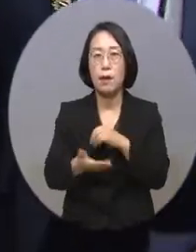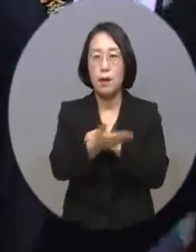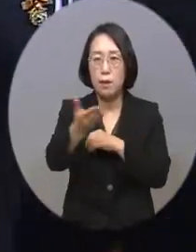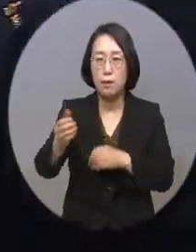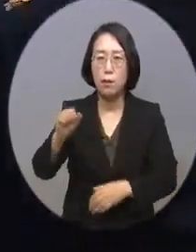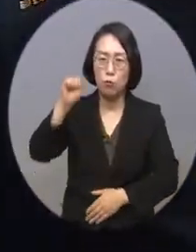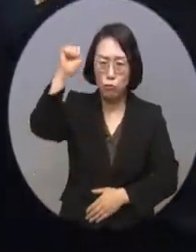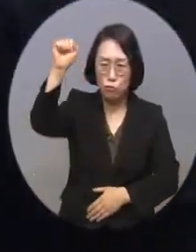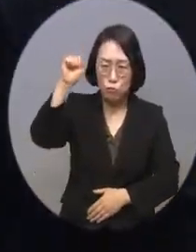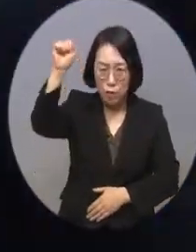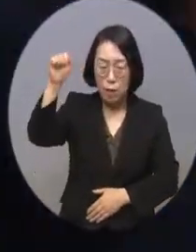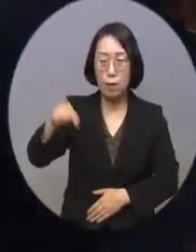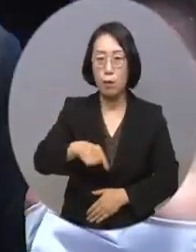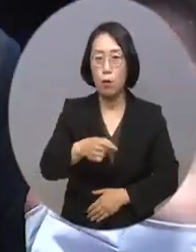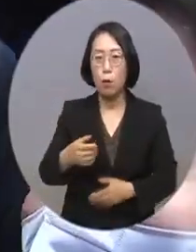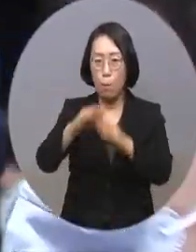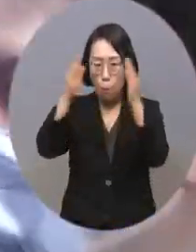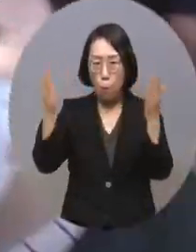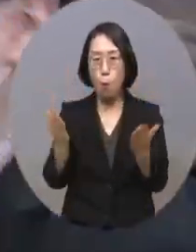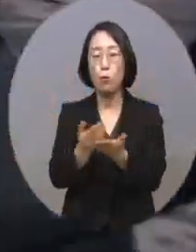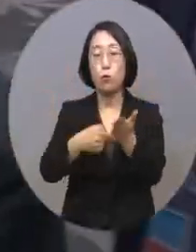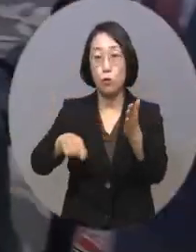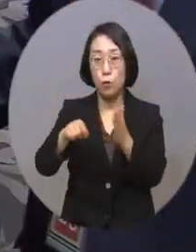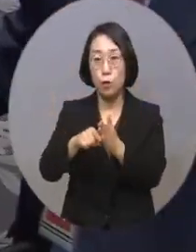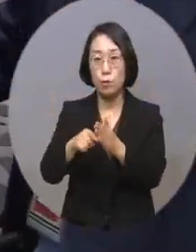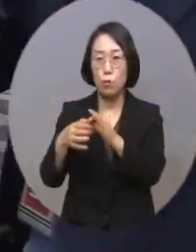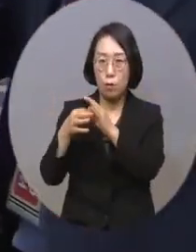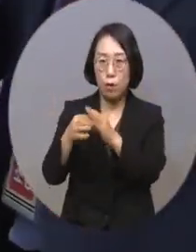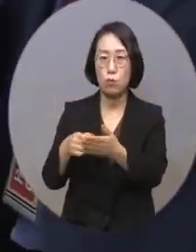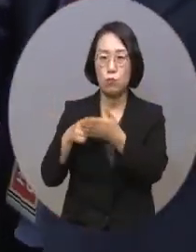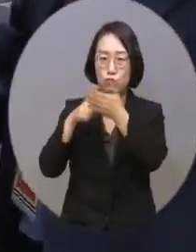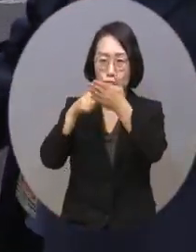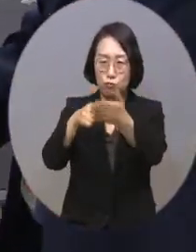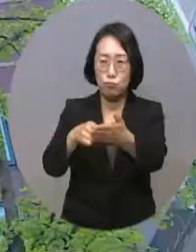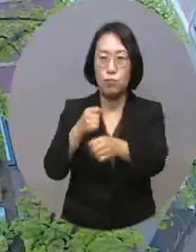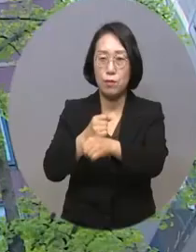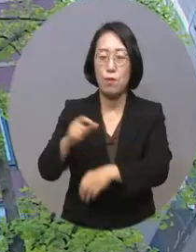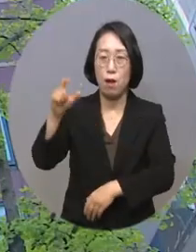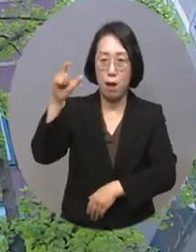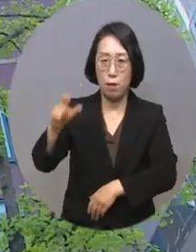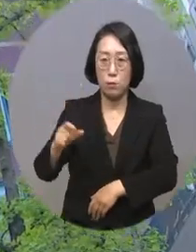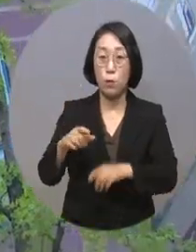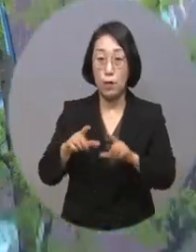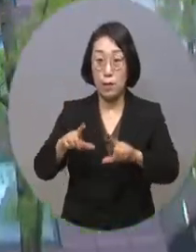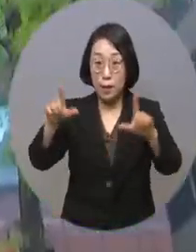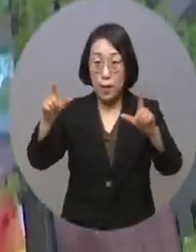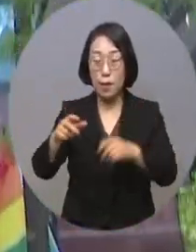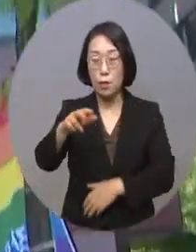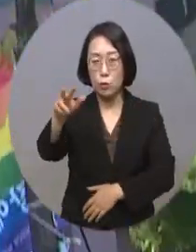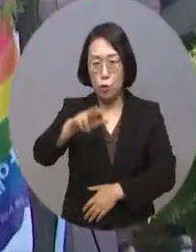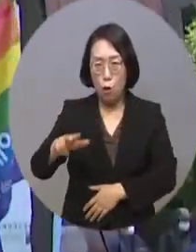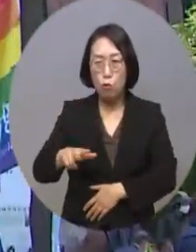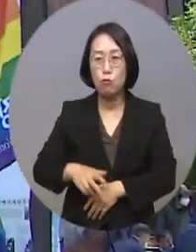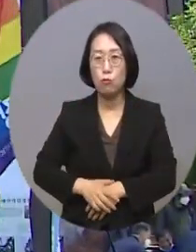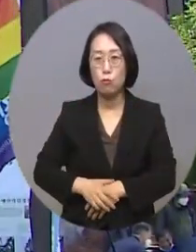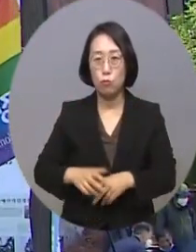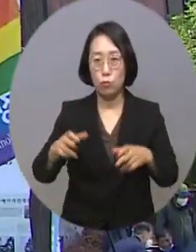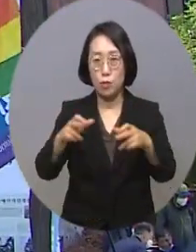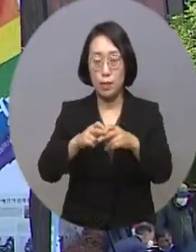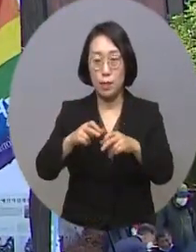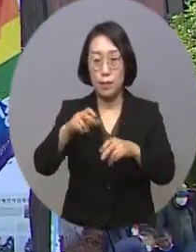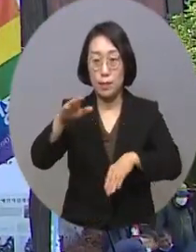모두가 이끄는 공동체를 위해 나아갈 것을 강조했습니다. 이날 전국장애인차별철폐연대는